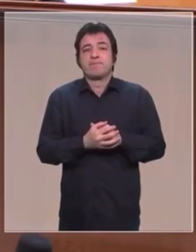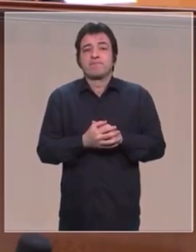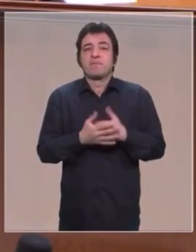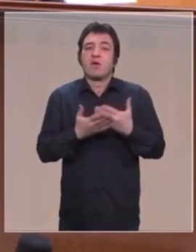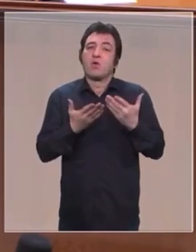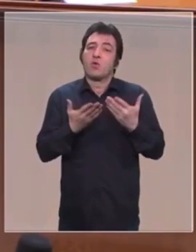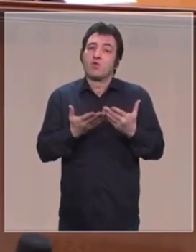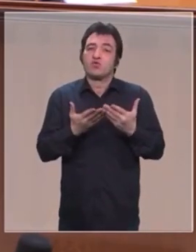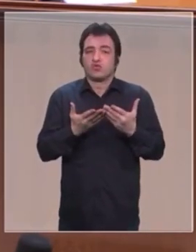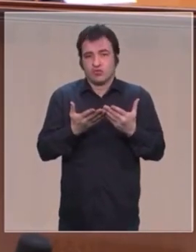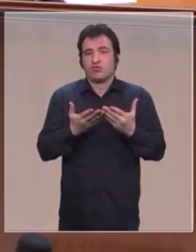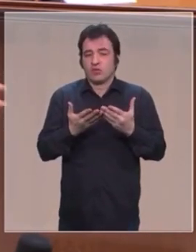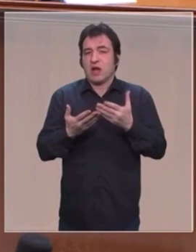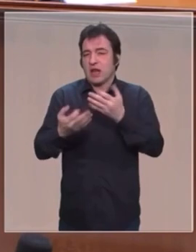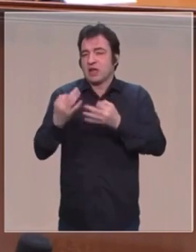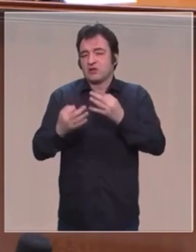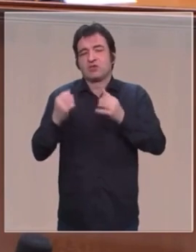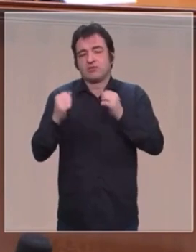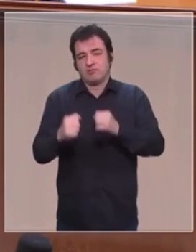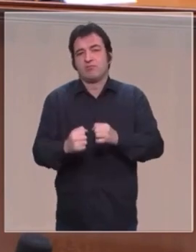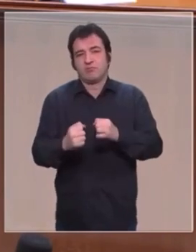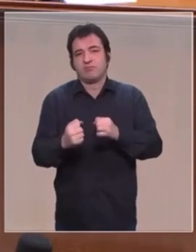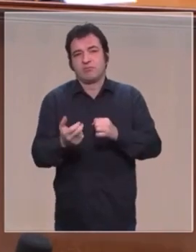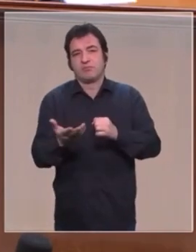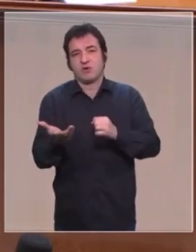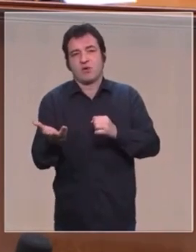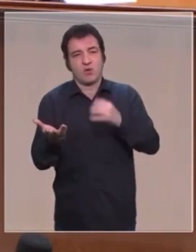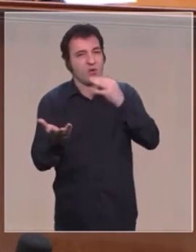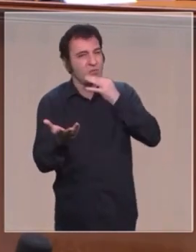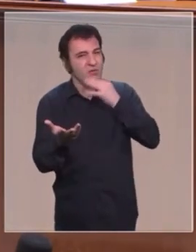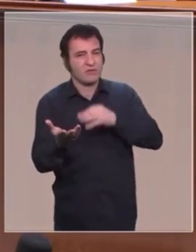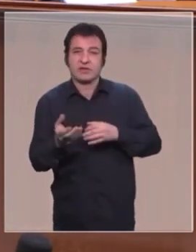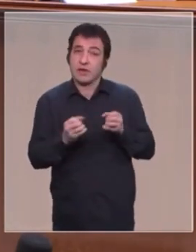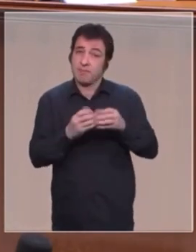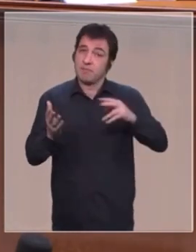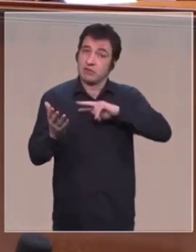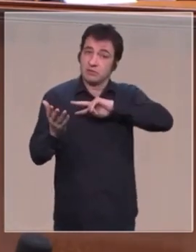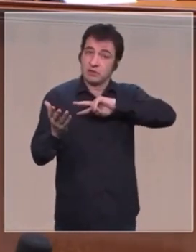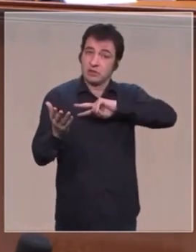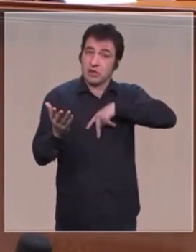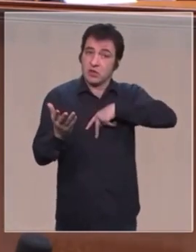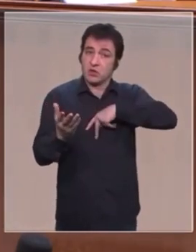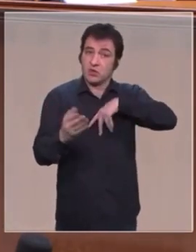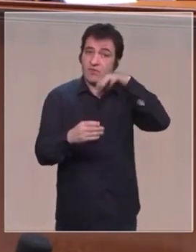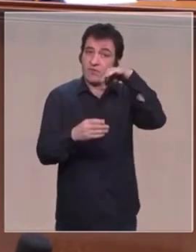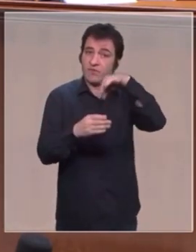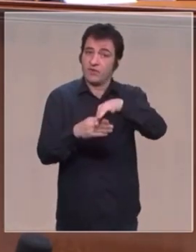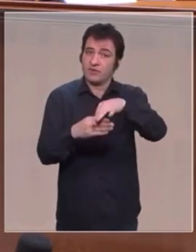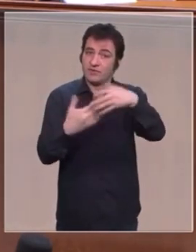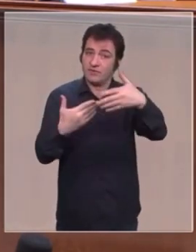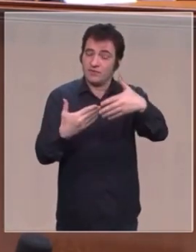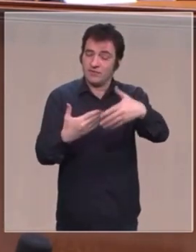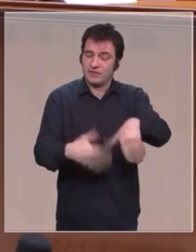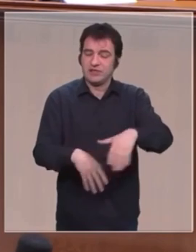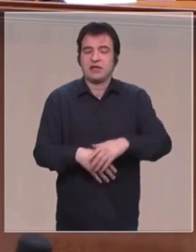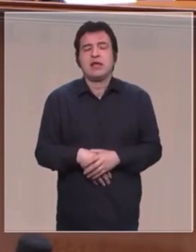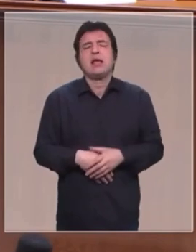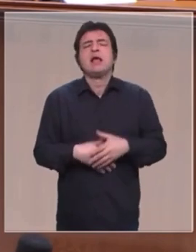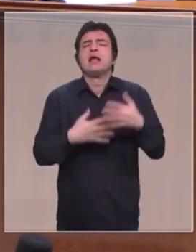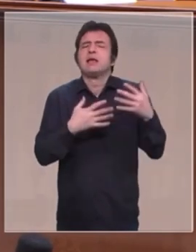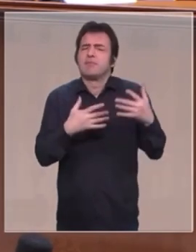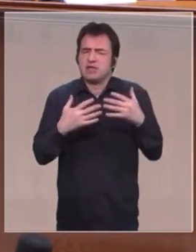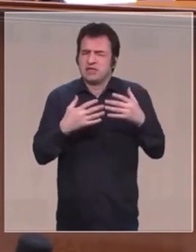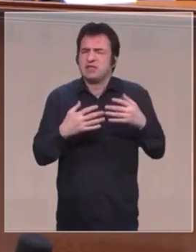à la justice et que notre majorité a voté. Je voudrais en affiner quelques-uns sur le plan